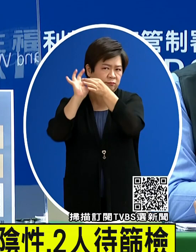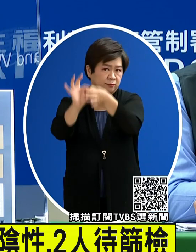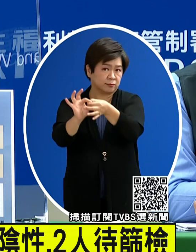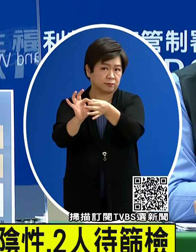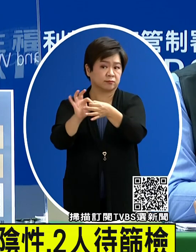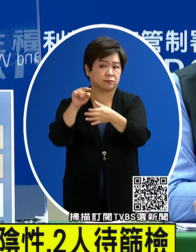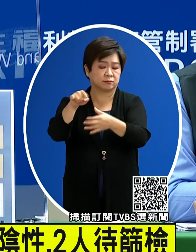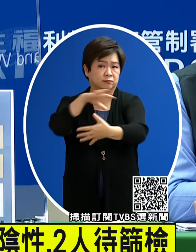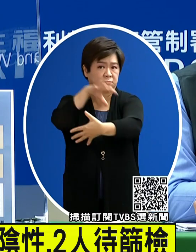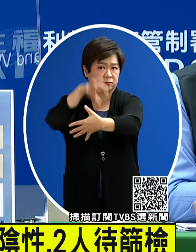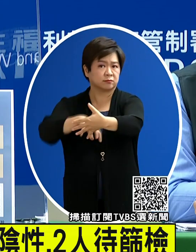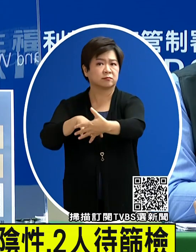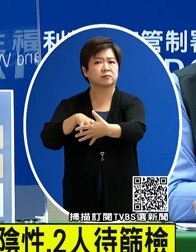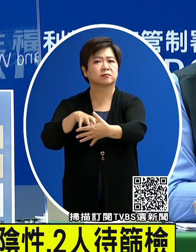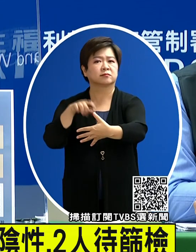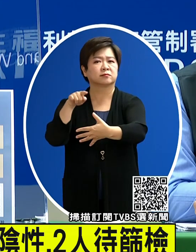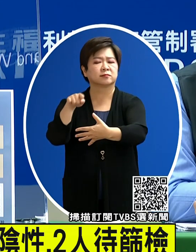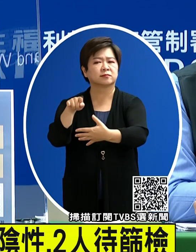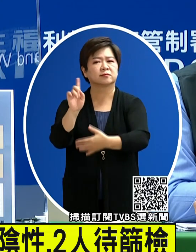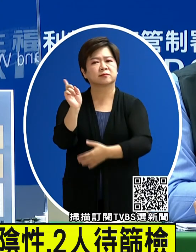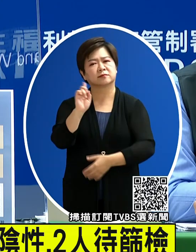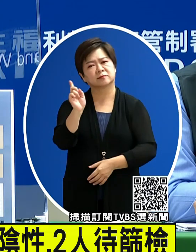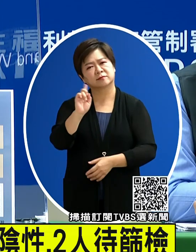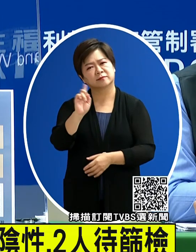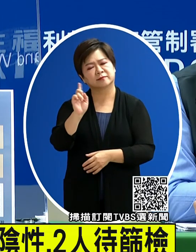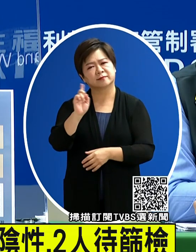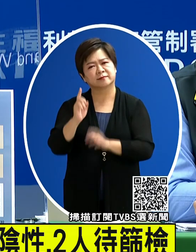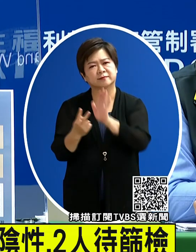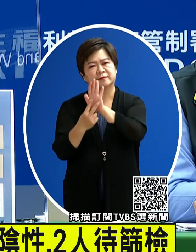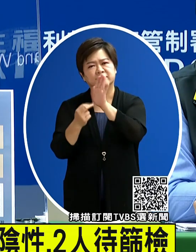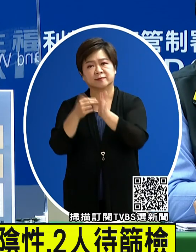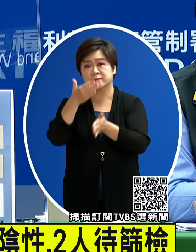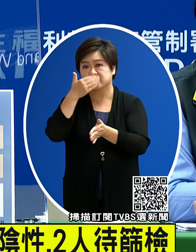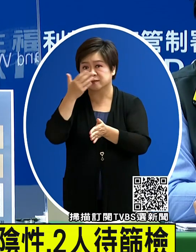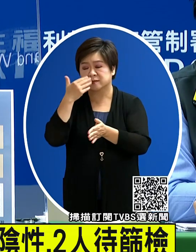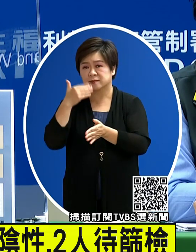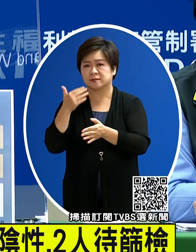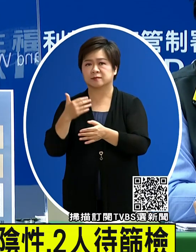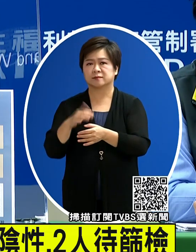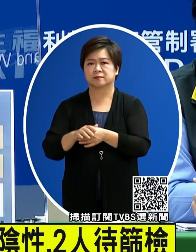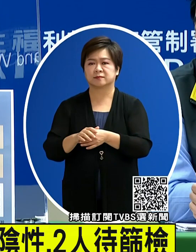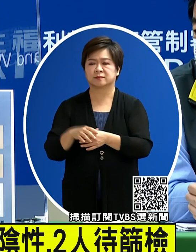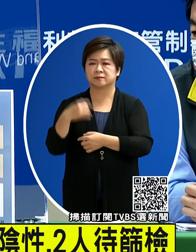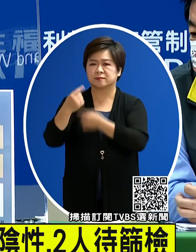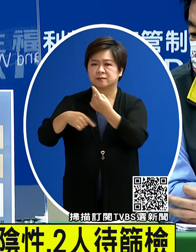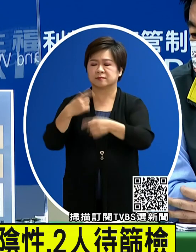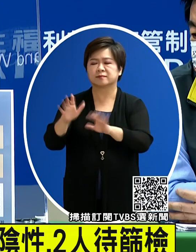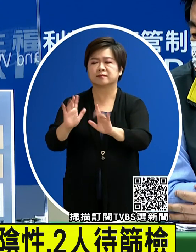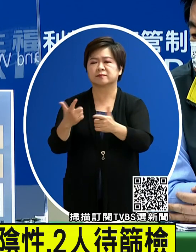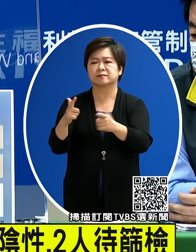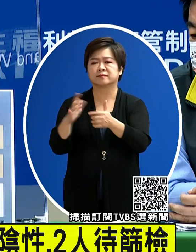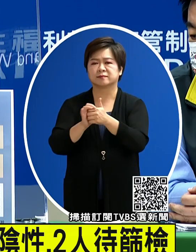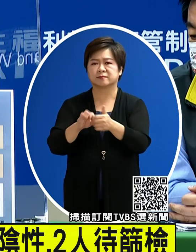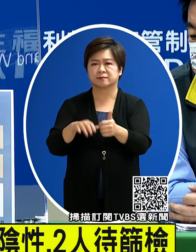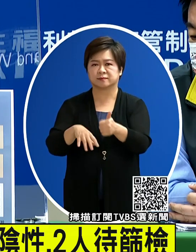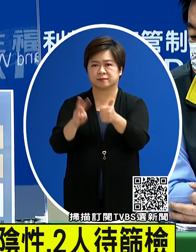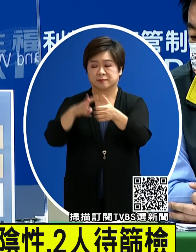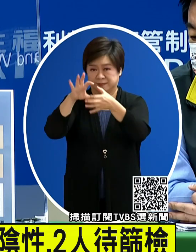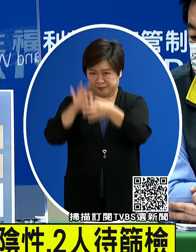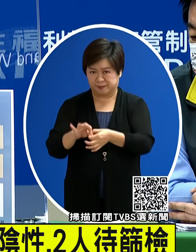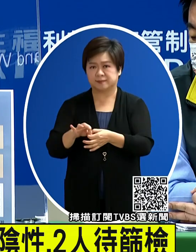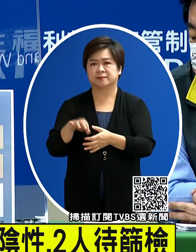面它的那个就是那个参与的诊所是本来的全国定义定